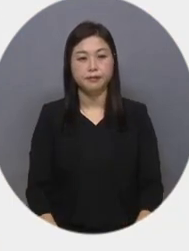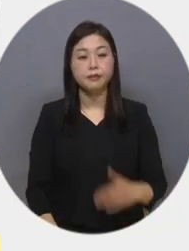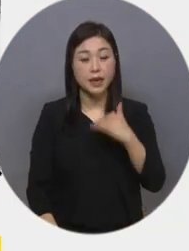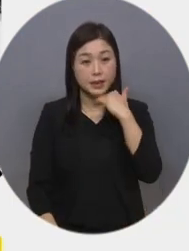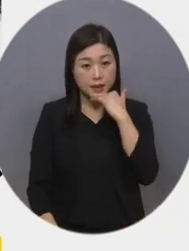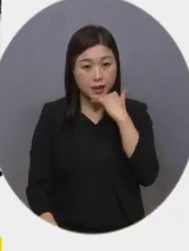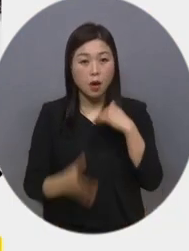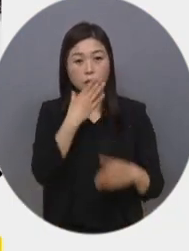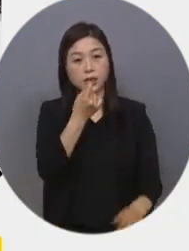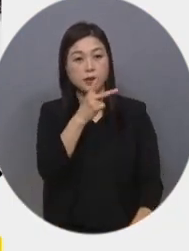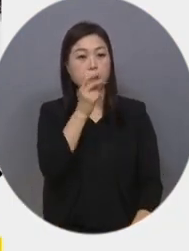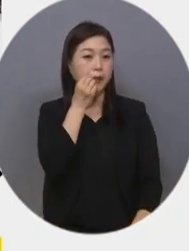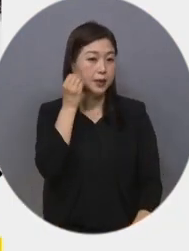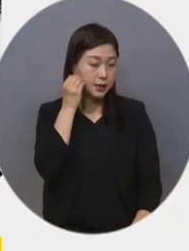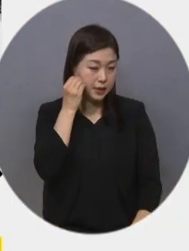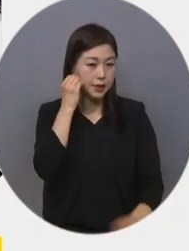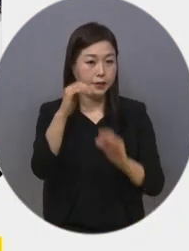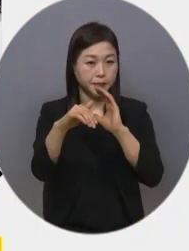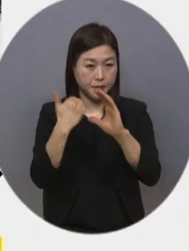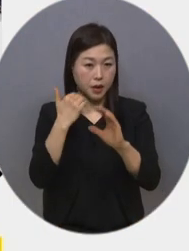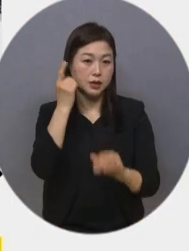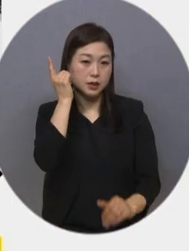홈페이지 또는 전자우편